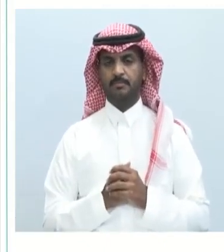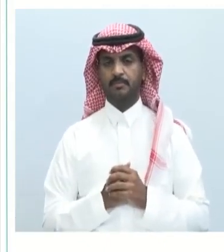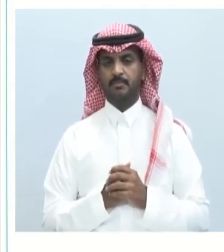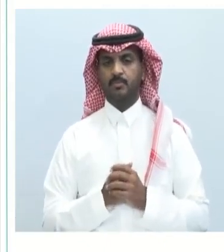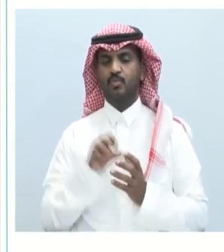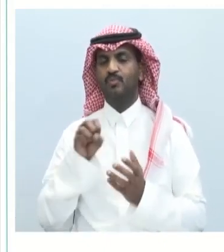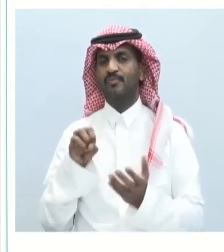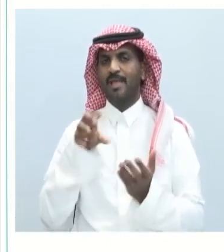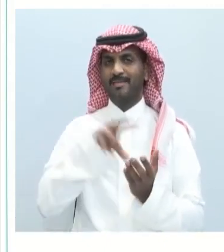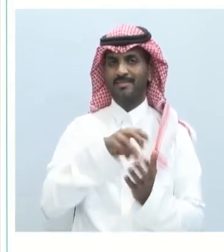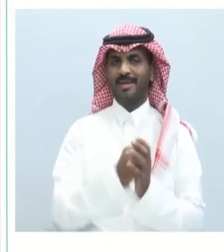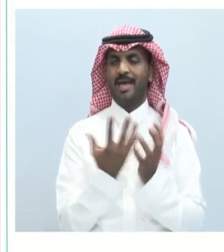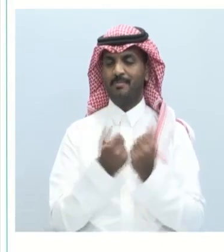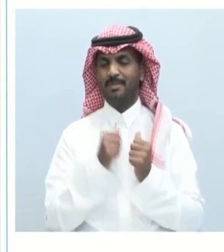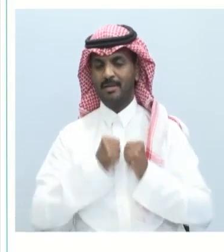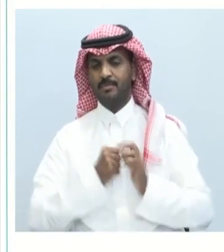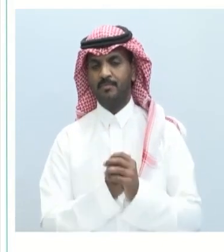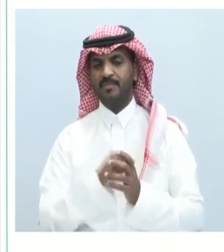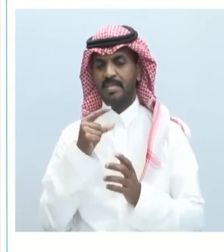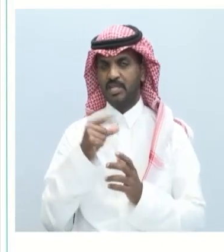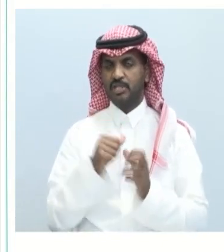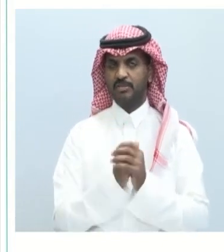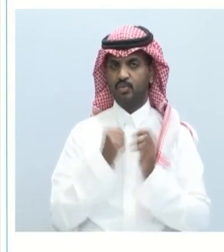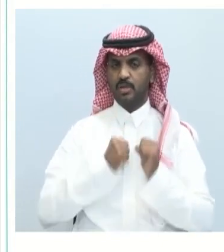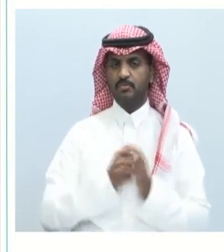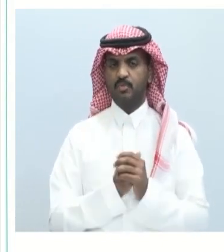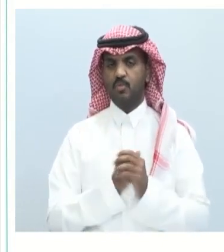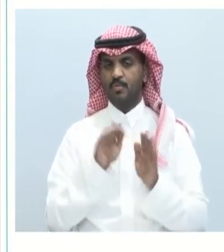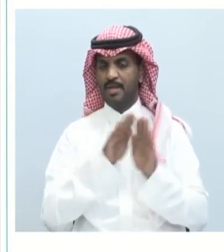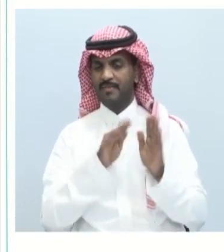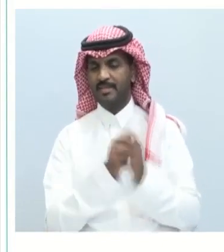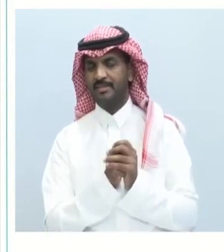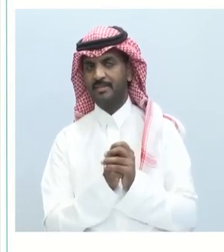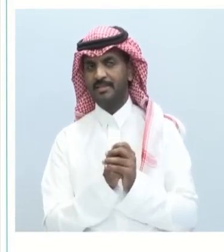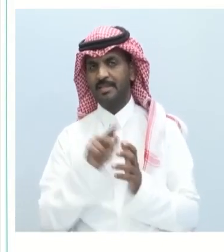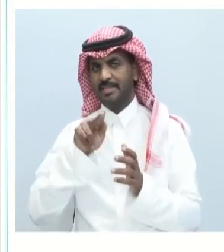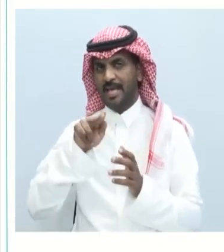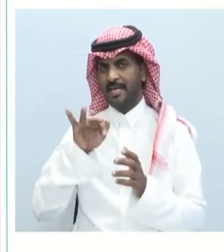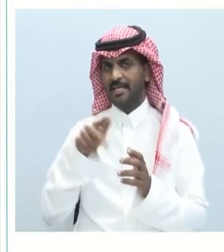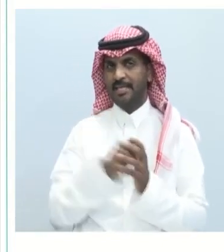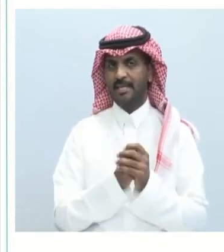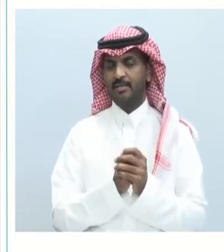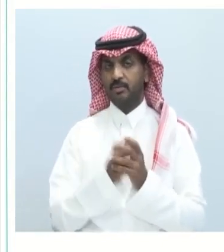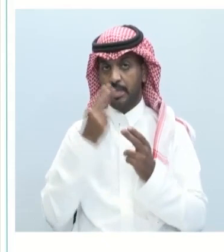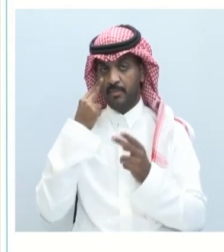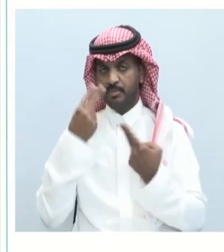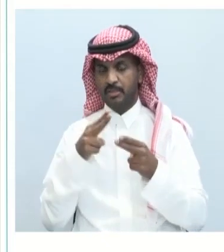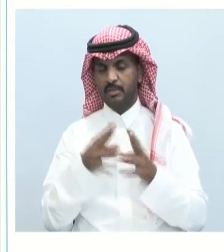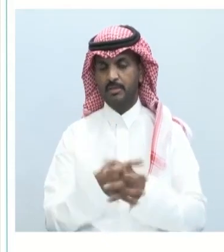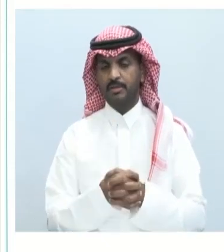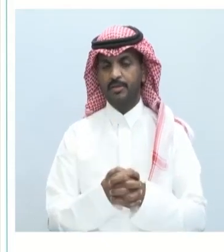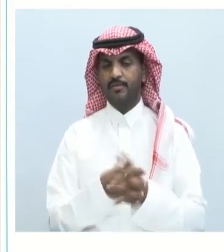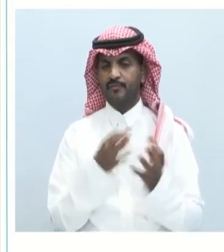وافلاته عند رقم الطالب في درجات الطلاب ومن نافذه التحرير العلاقات التي تظهر بشكل تلقائي فرض